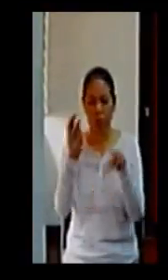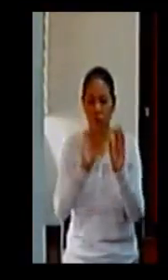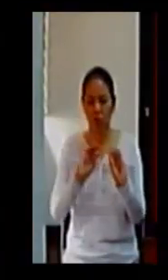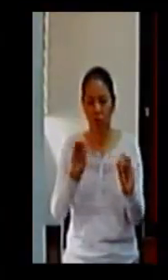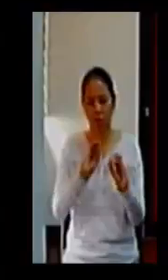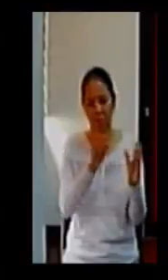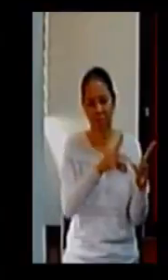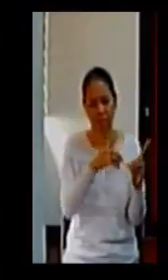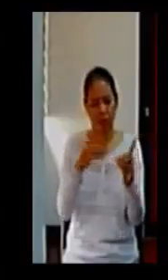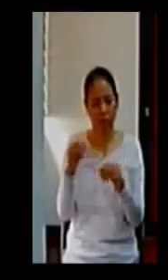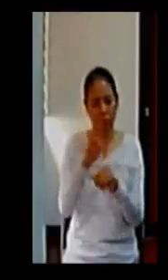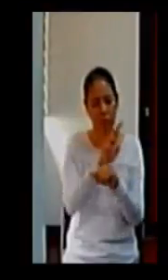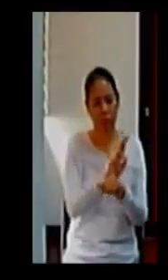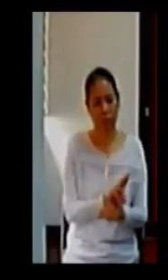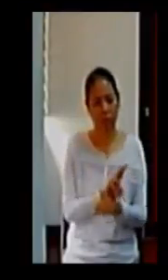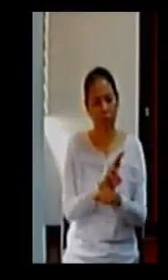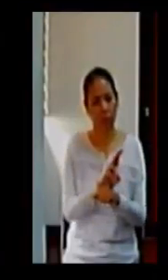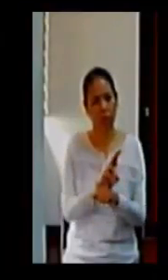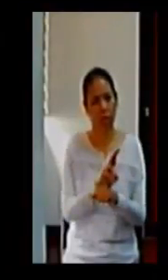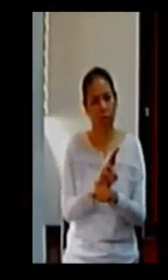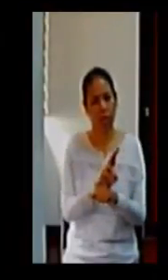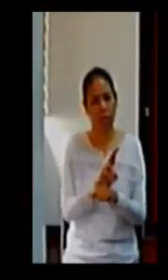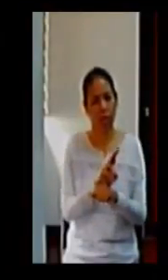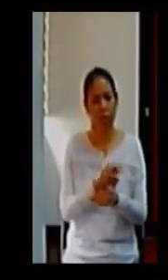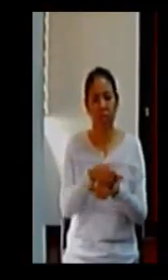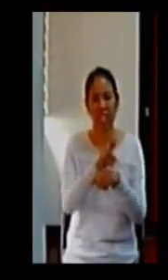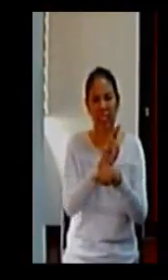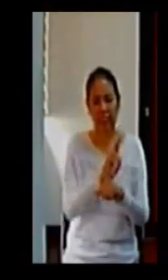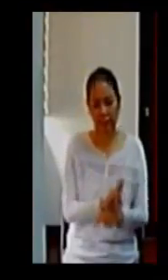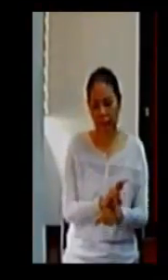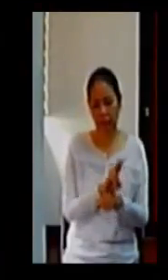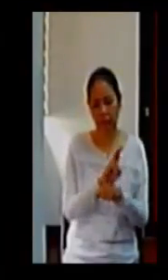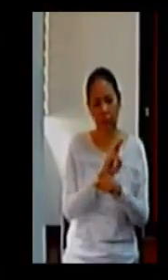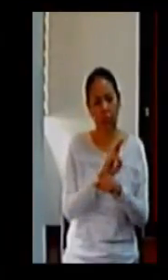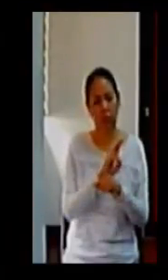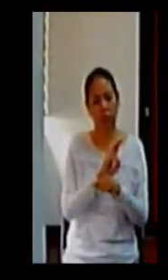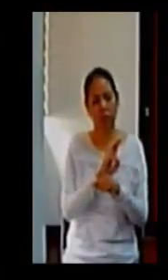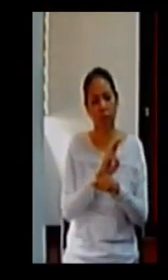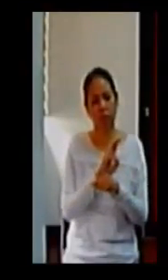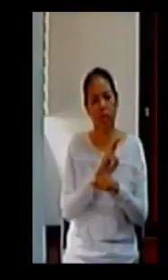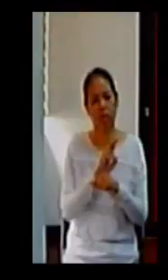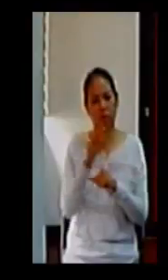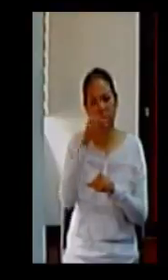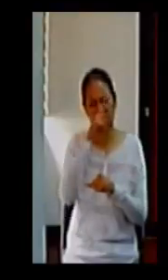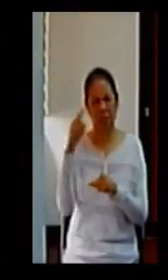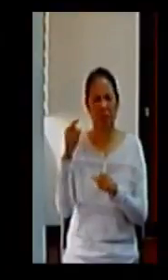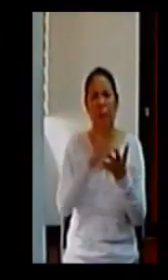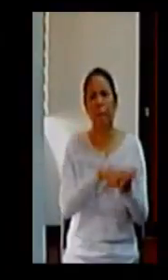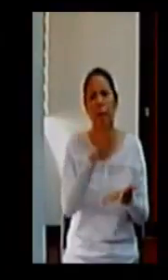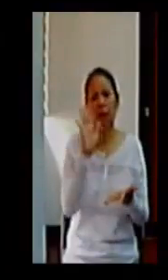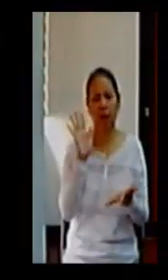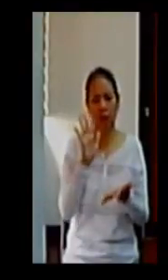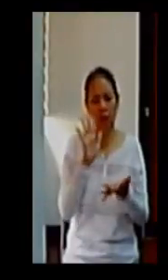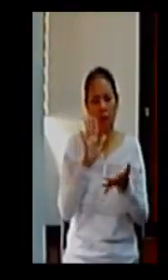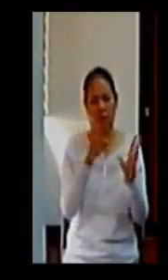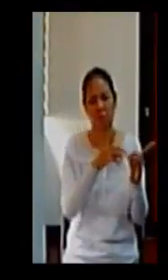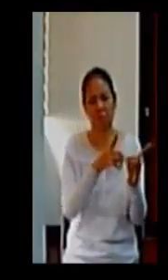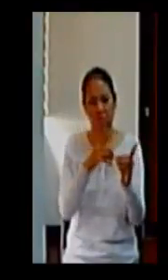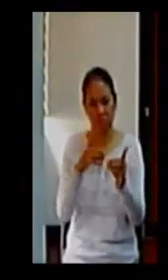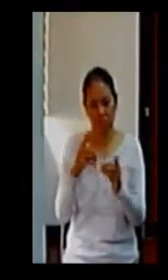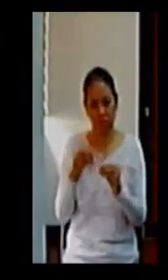mga ritual, ay itong mga ritual ay medyo mahal din, costly, yung paggawa